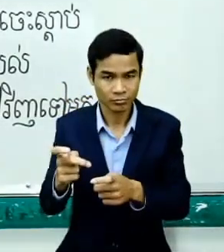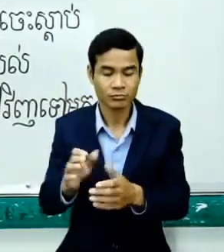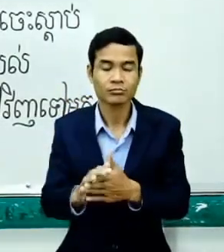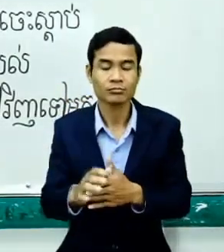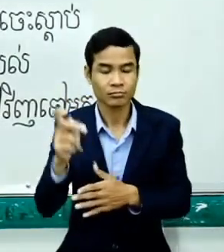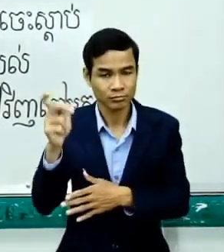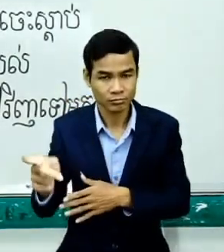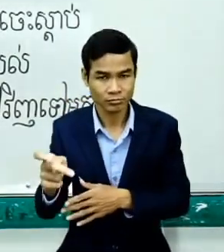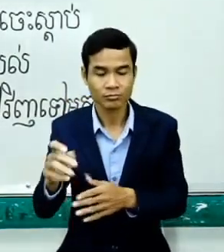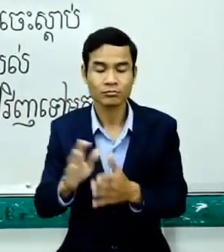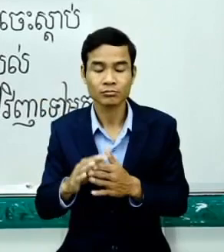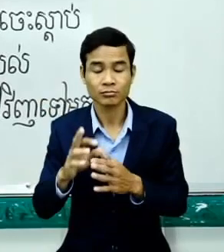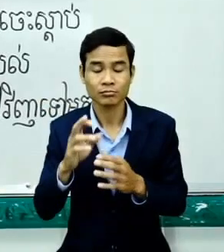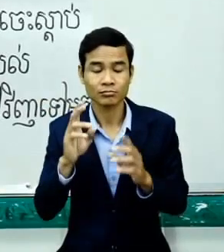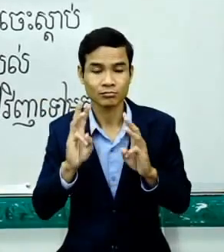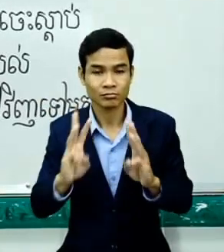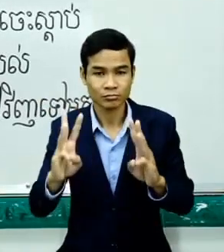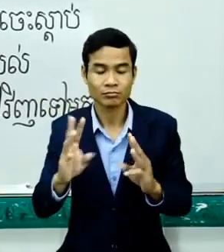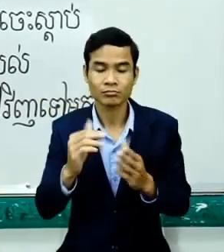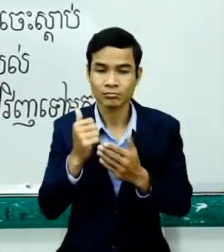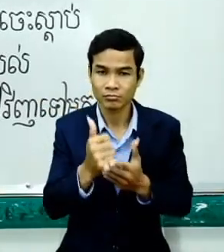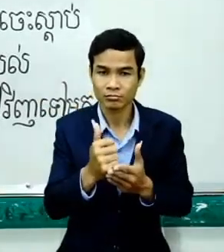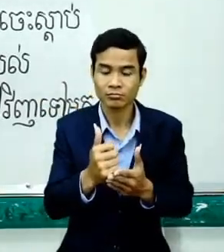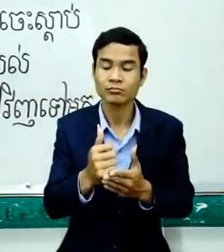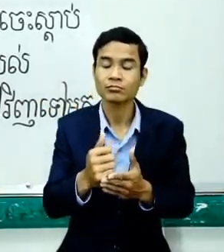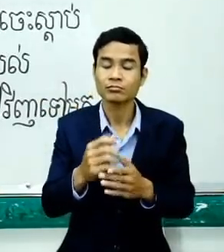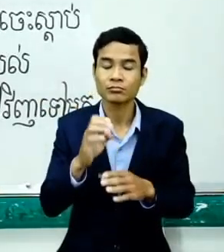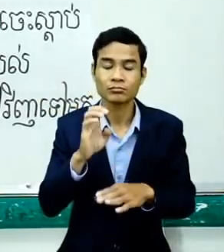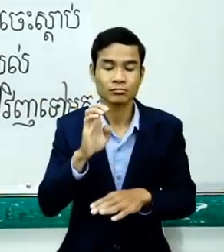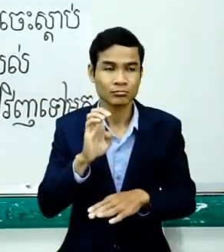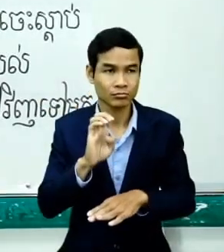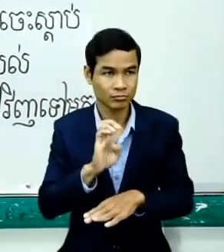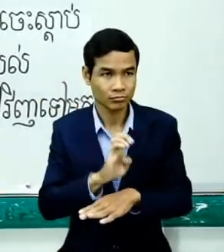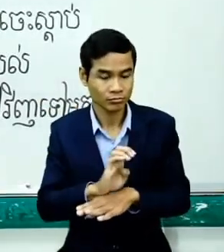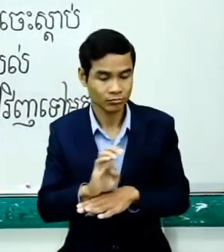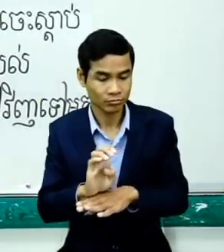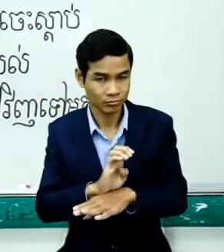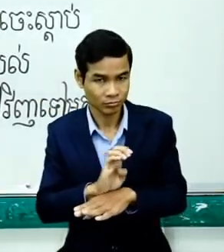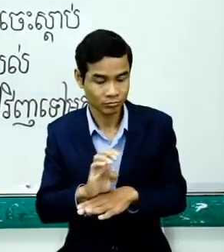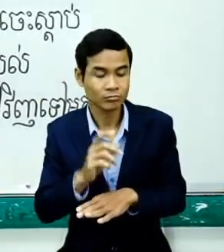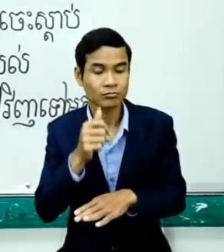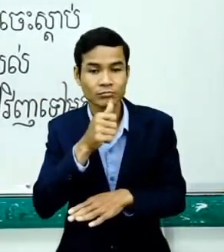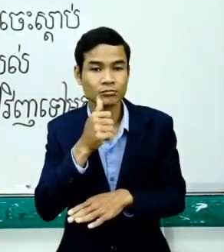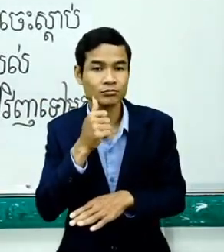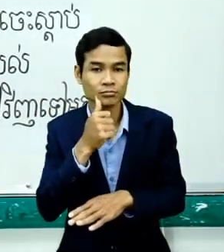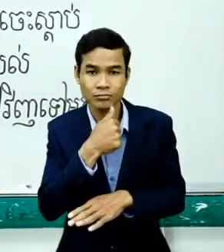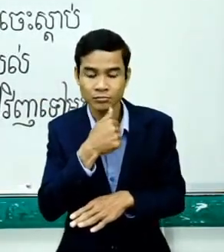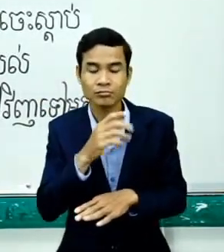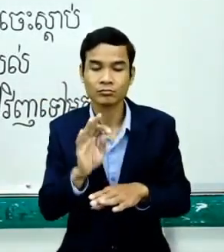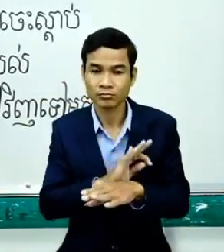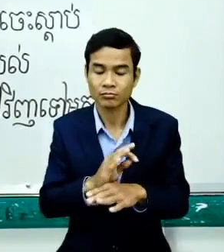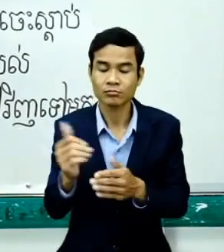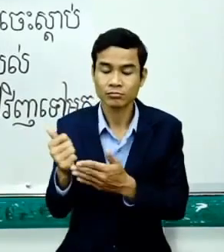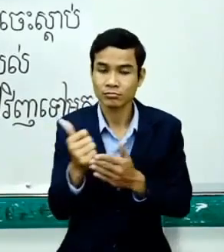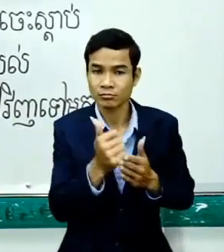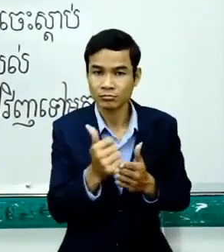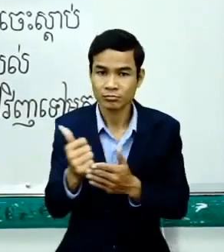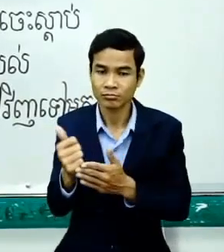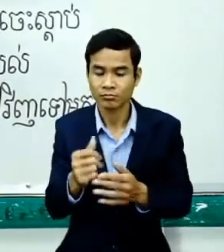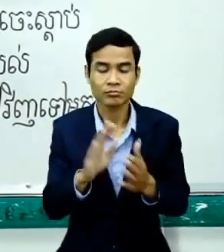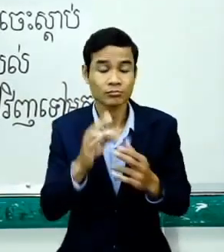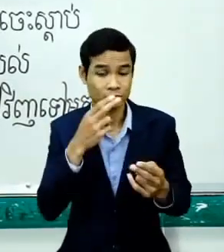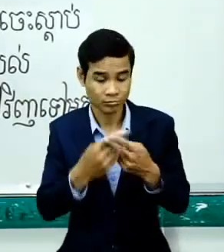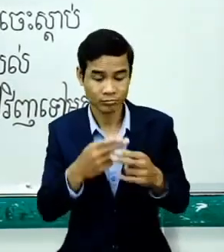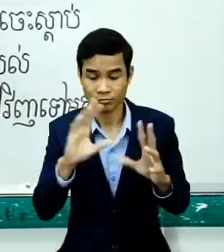khnìa nâng chuối túc thu rẻ khnìa từ vĩnh từ một cha ní cứ chỉ chìm lại để dựng trời chạy